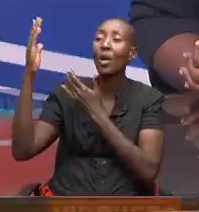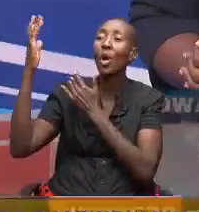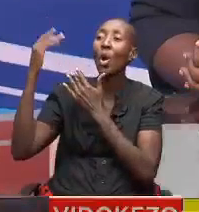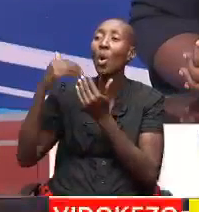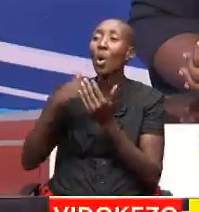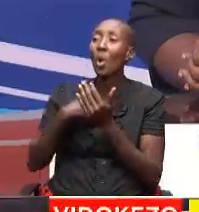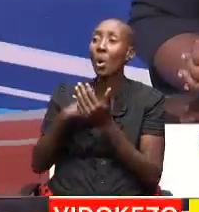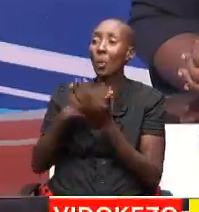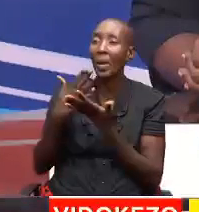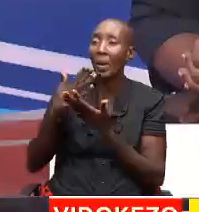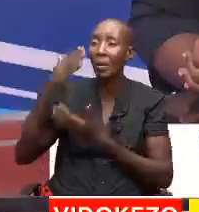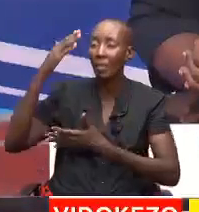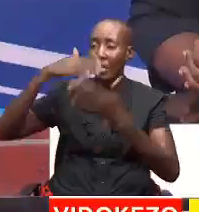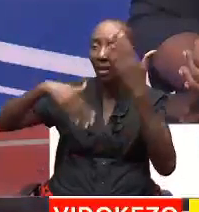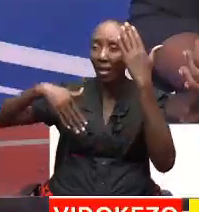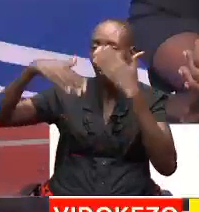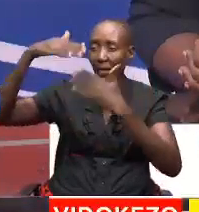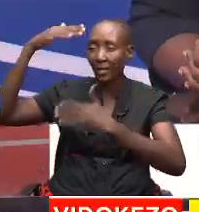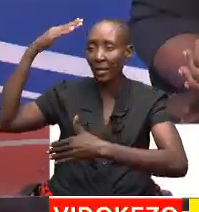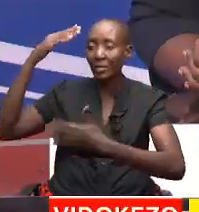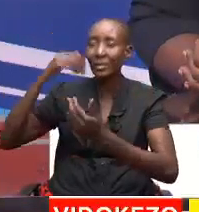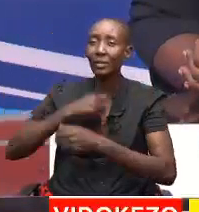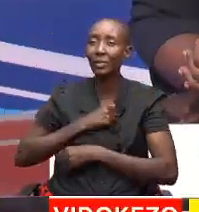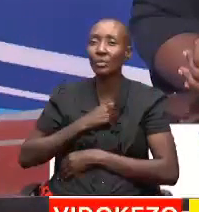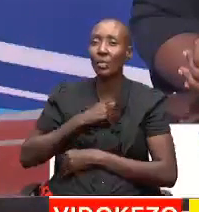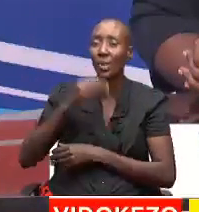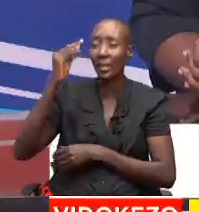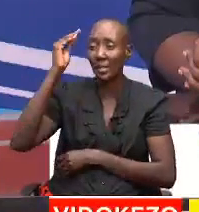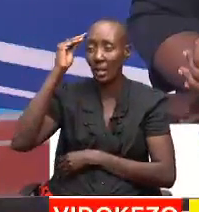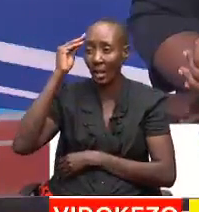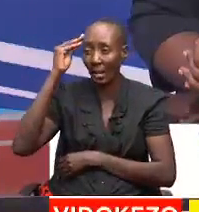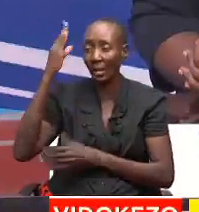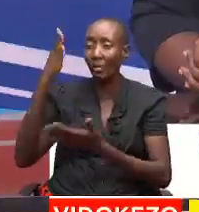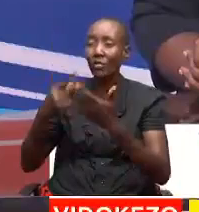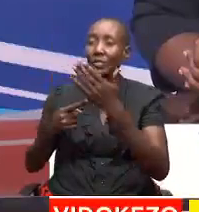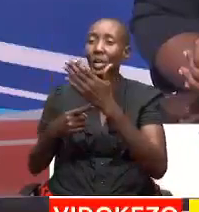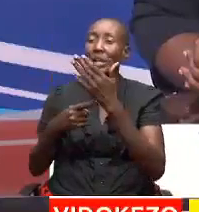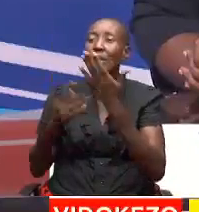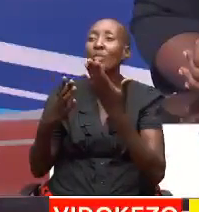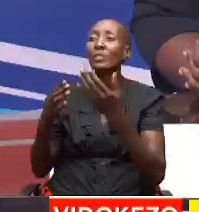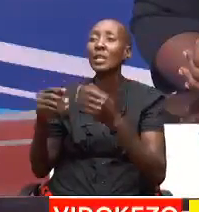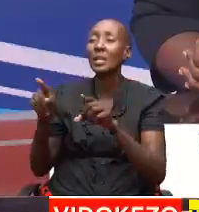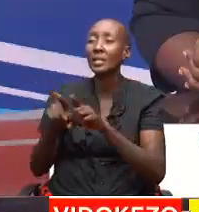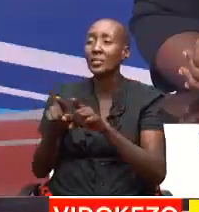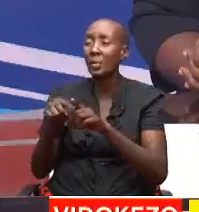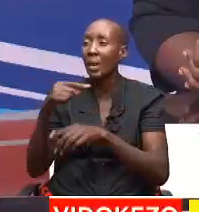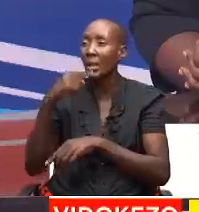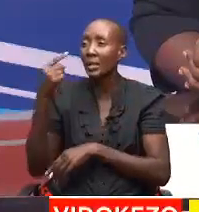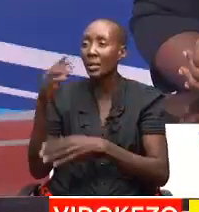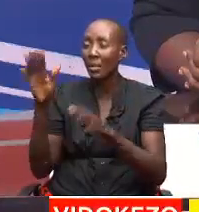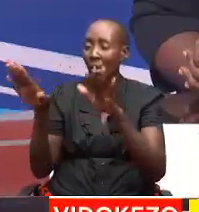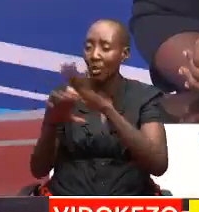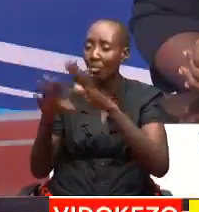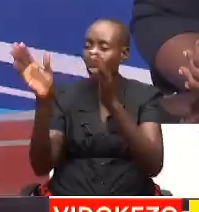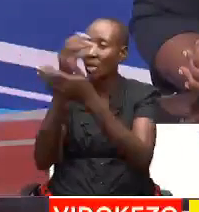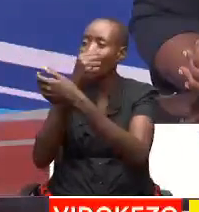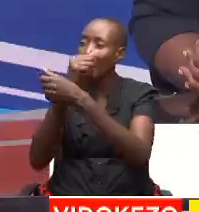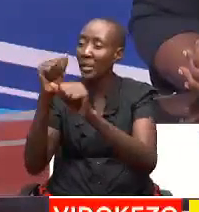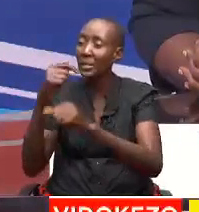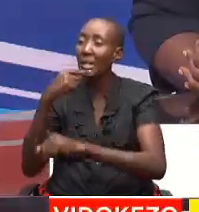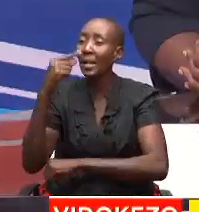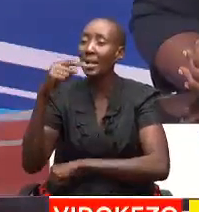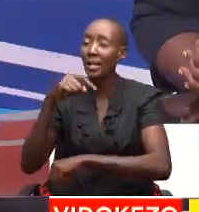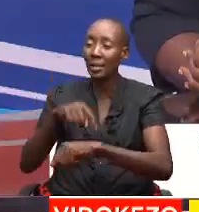Masomo ya vyuo vya anuwai ni nguzo muhimu katika mabadiliko ya taifa. Haya ni maeneo yake naibu wa rais William Ruto